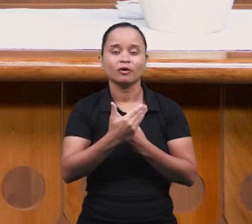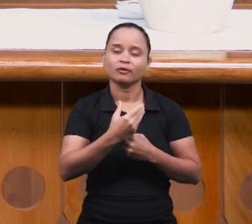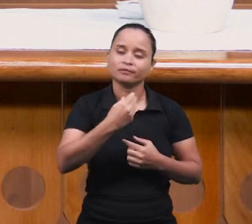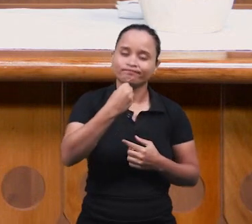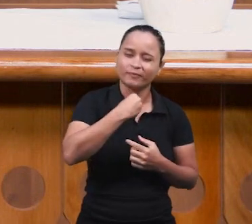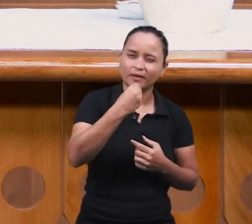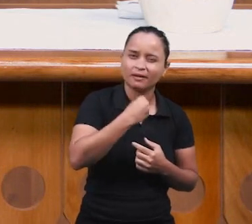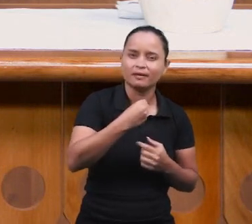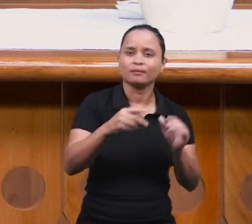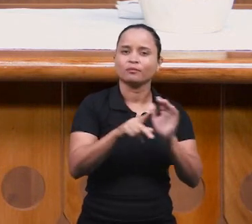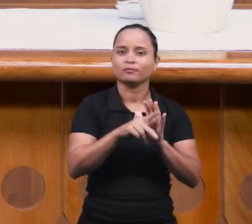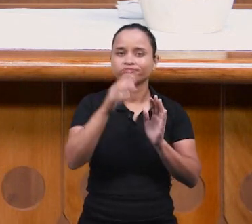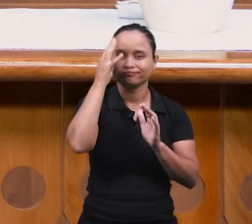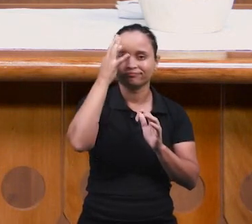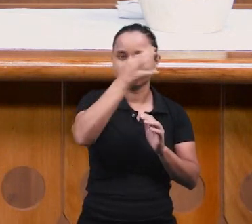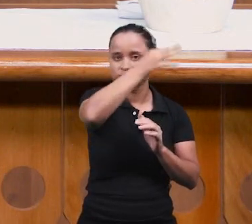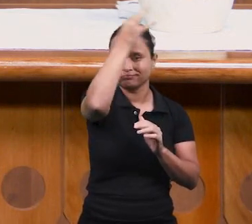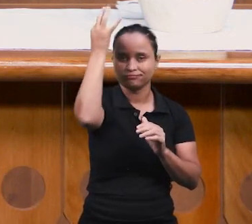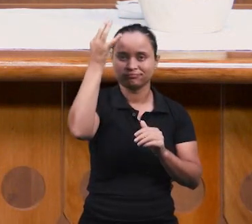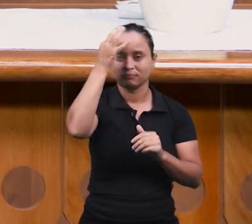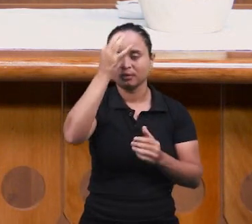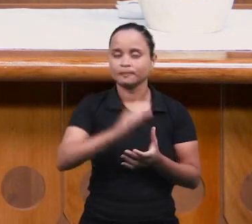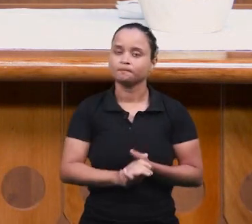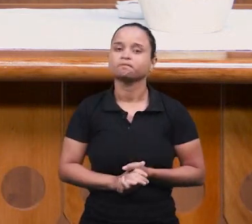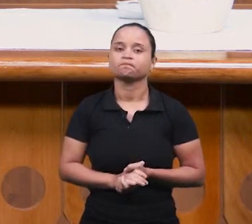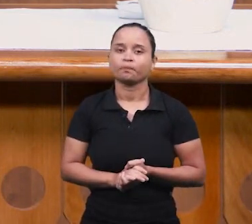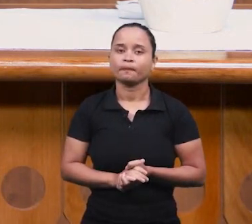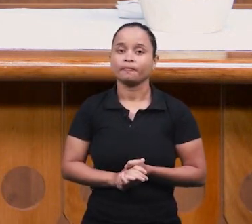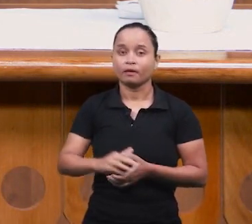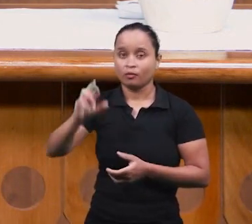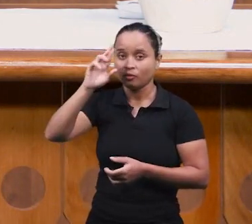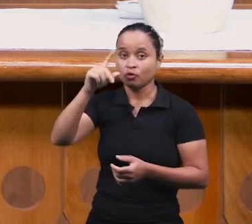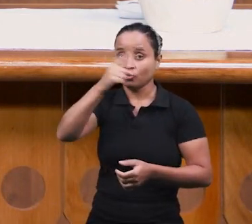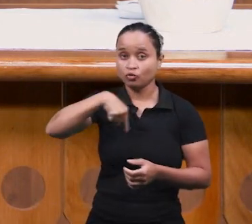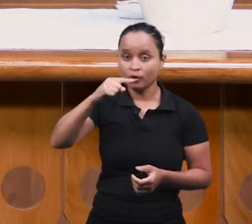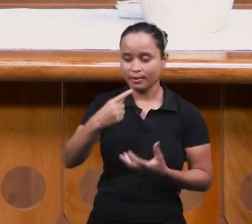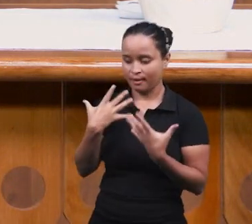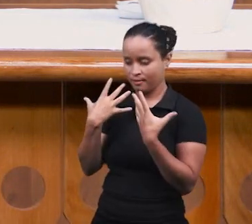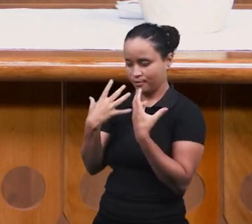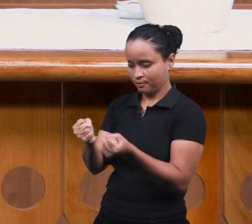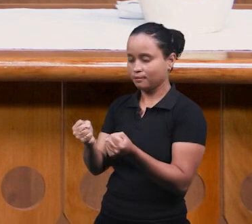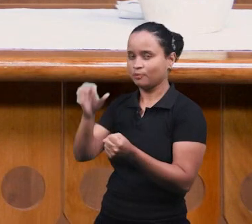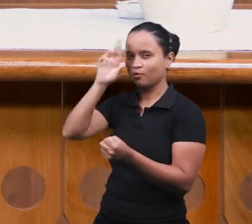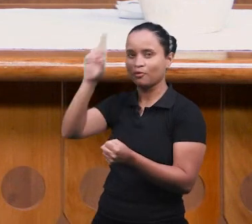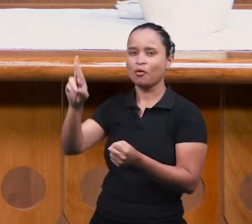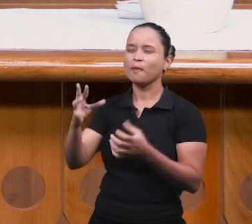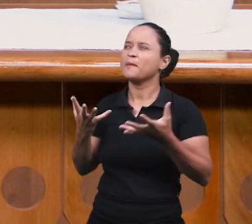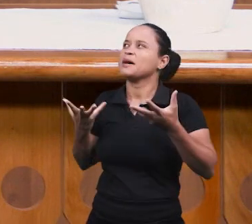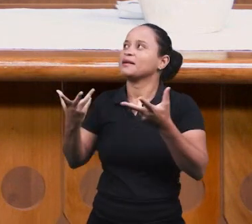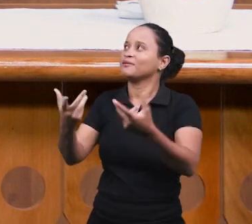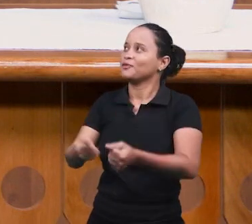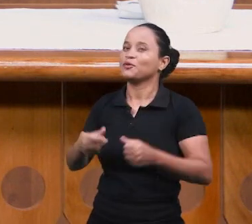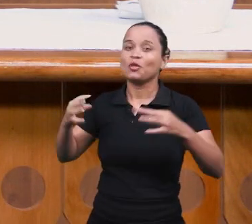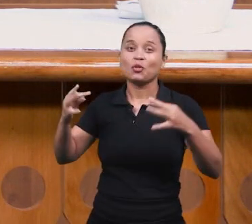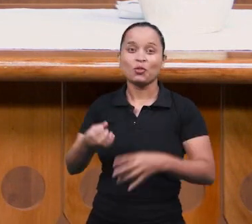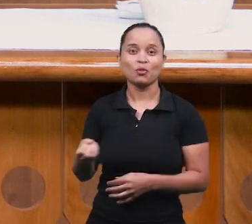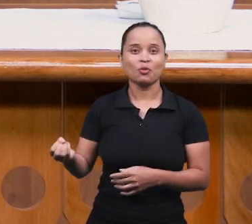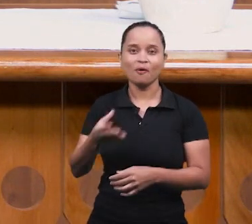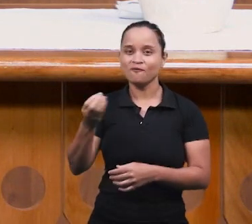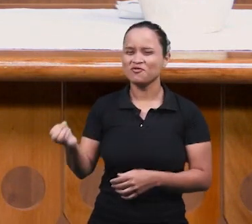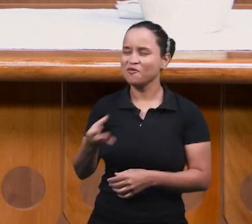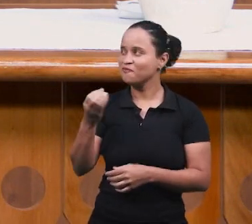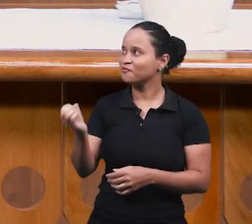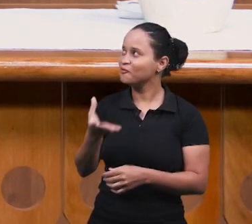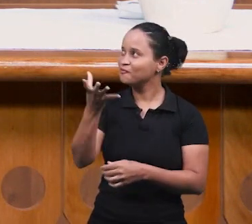la joie. Mais le temps a passé et nous savons que les influences du monde, de beaucoup de choses, les